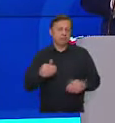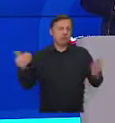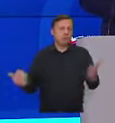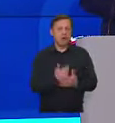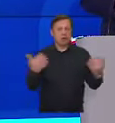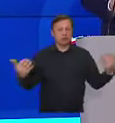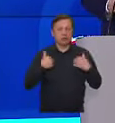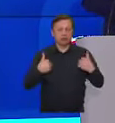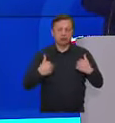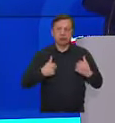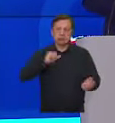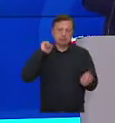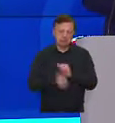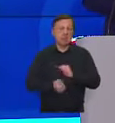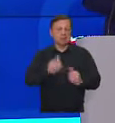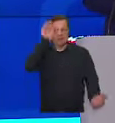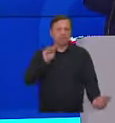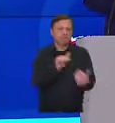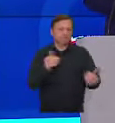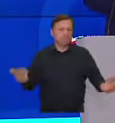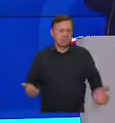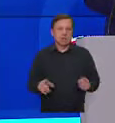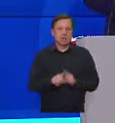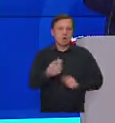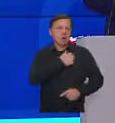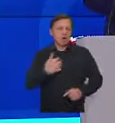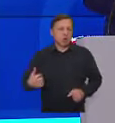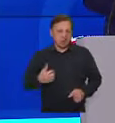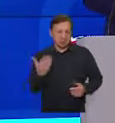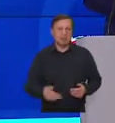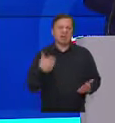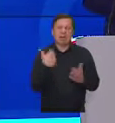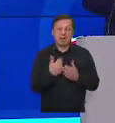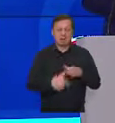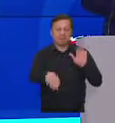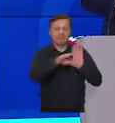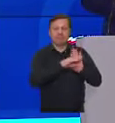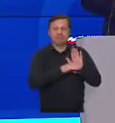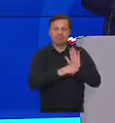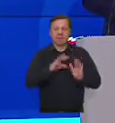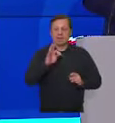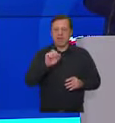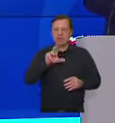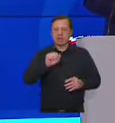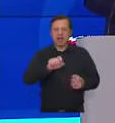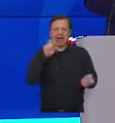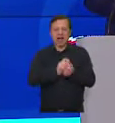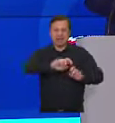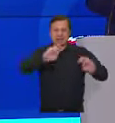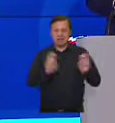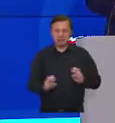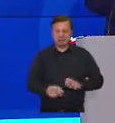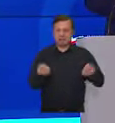sytuacji, bo ona jest poważna, tak jak powiedziałem, od strony gospodarczej, stąd ta tarcza antykryzysowa. A w